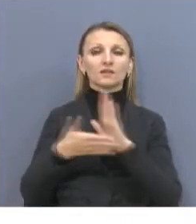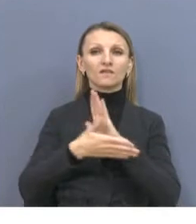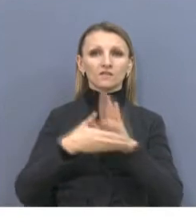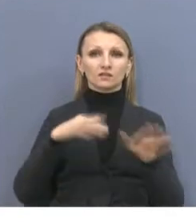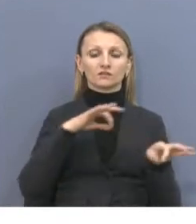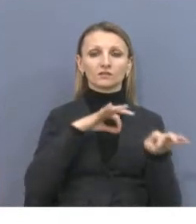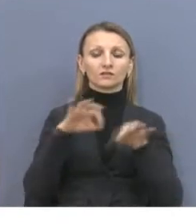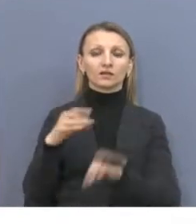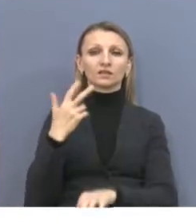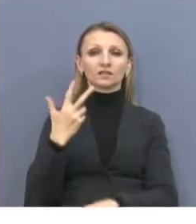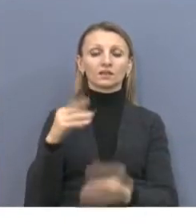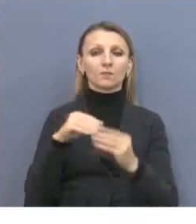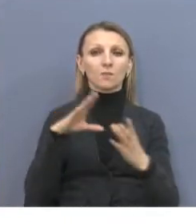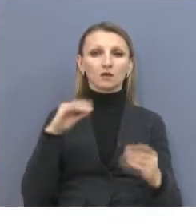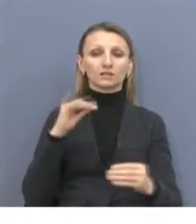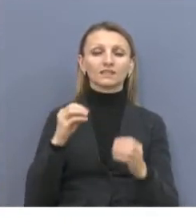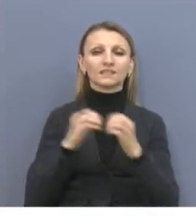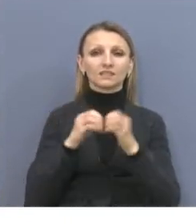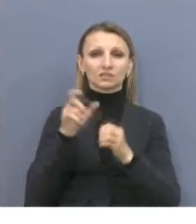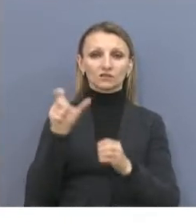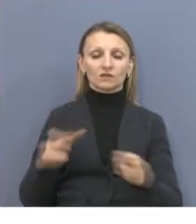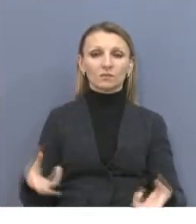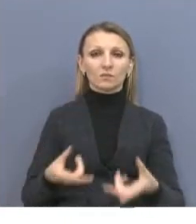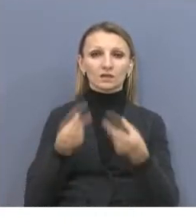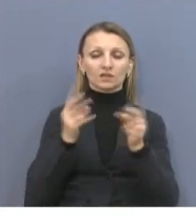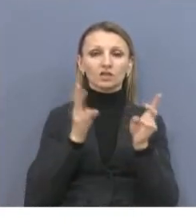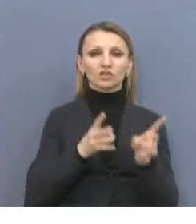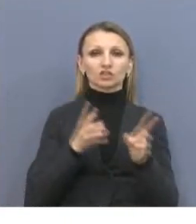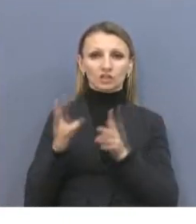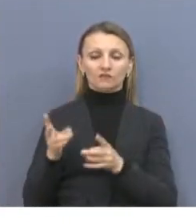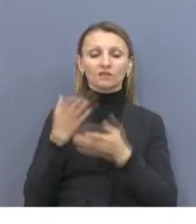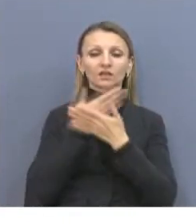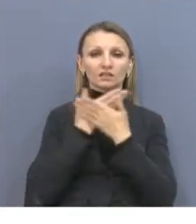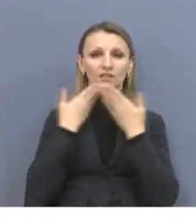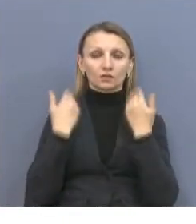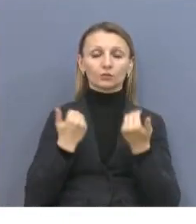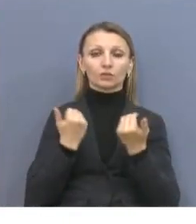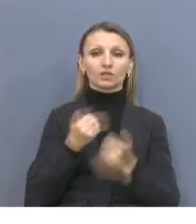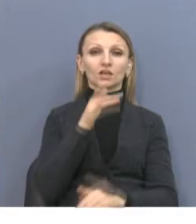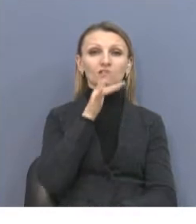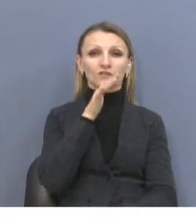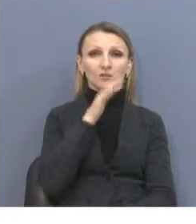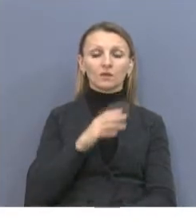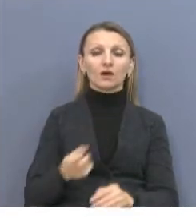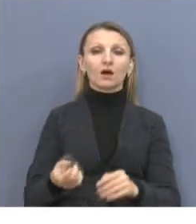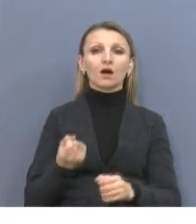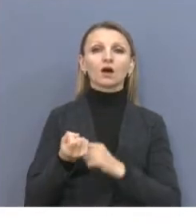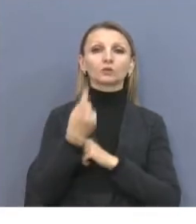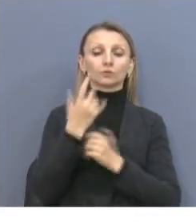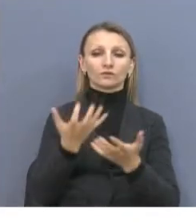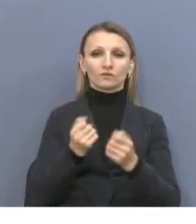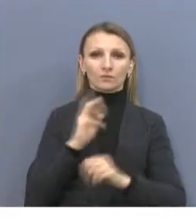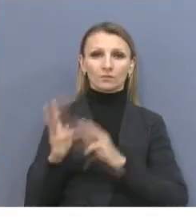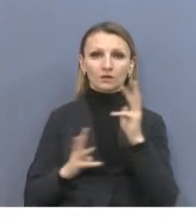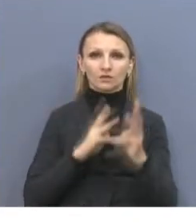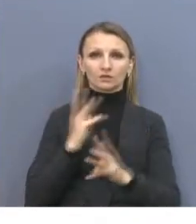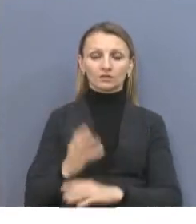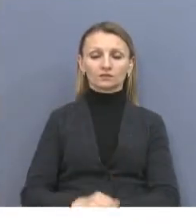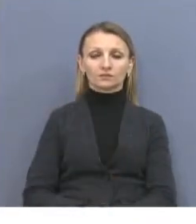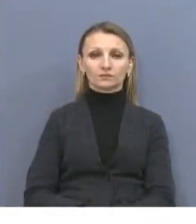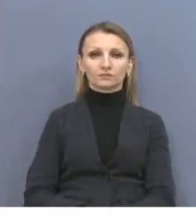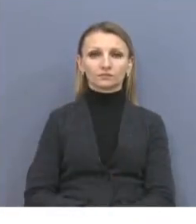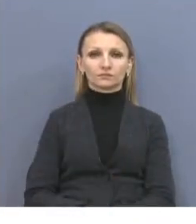3 единицы техники и 10 спасателей. Жертв и пострадавших, к счастью, нет. В настоящее время выясняется причина пожара.